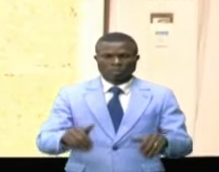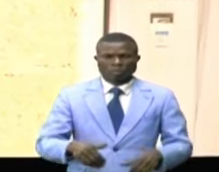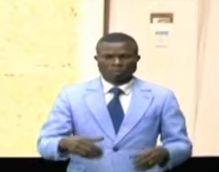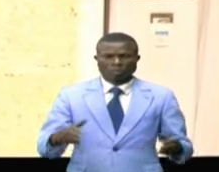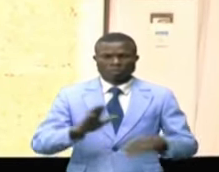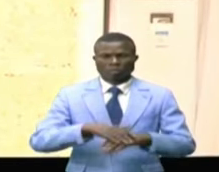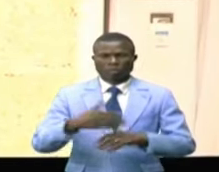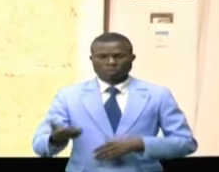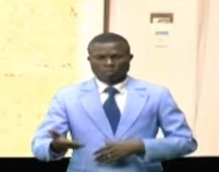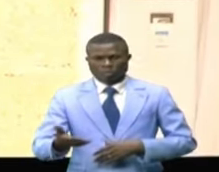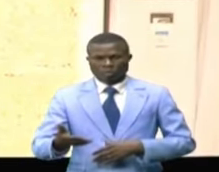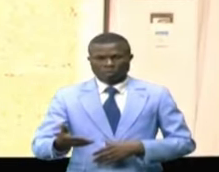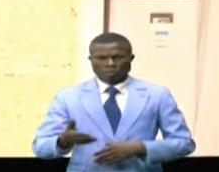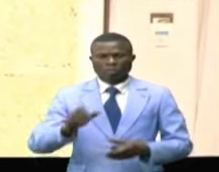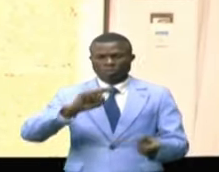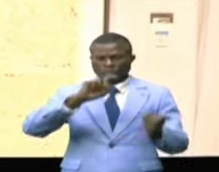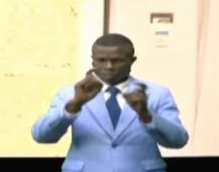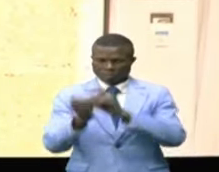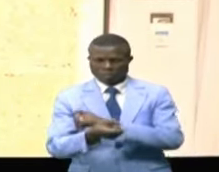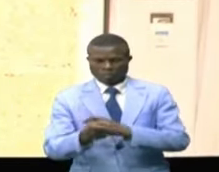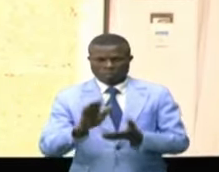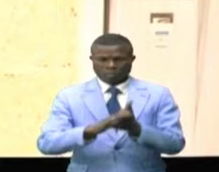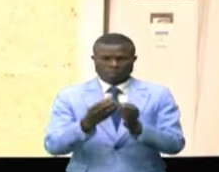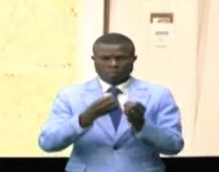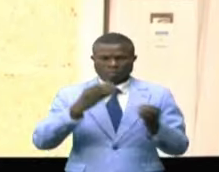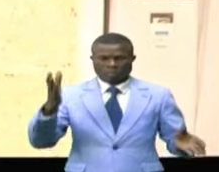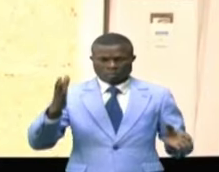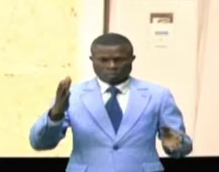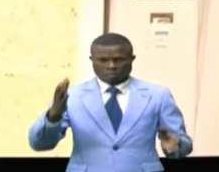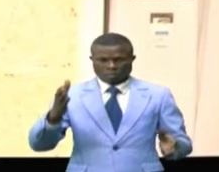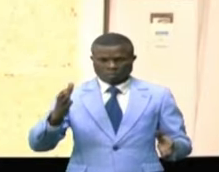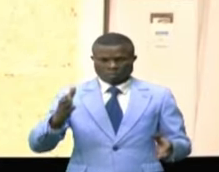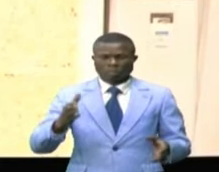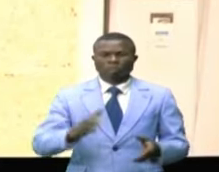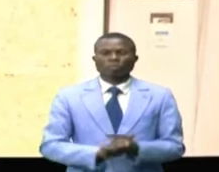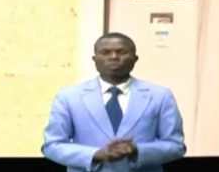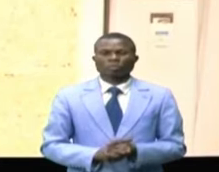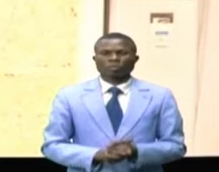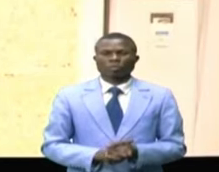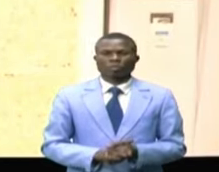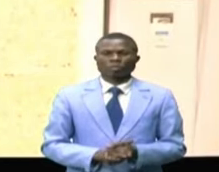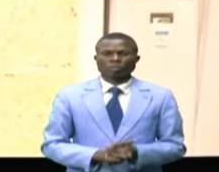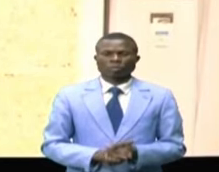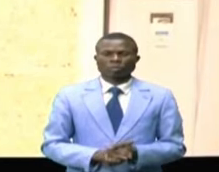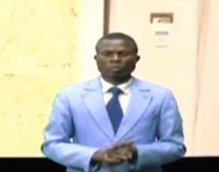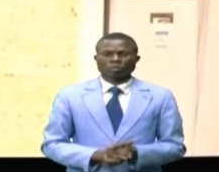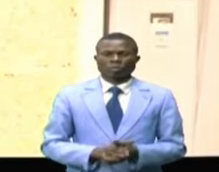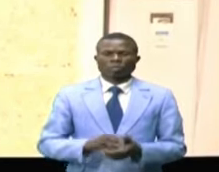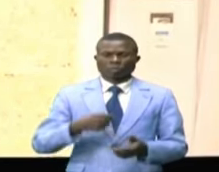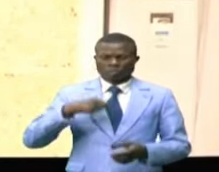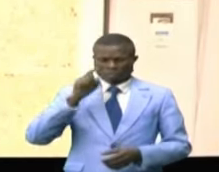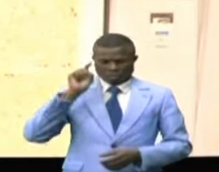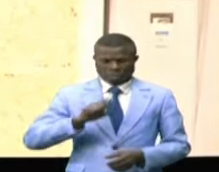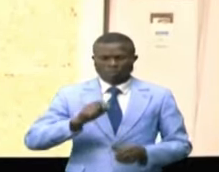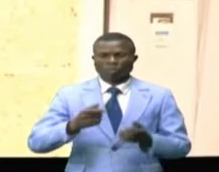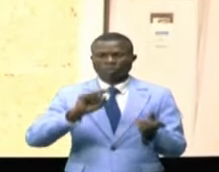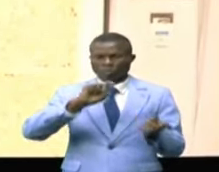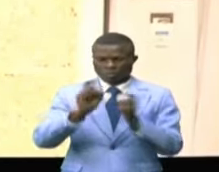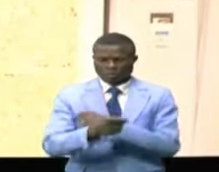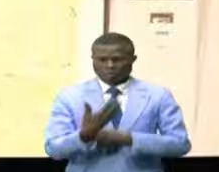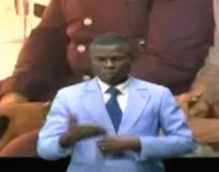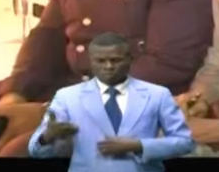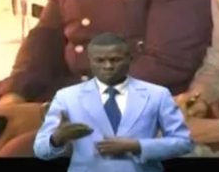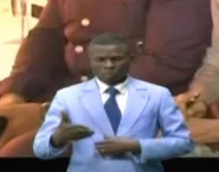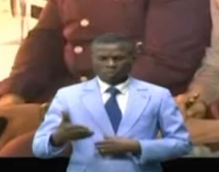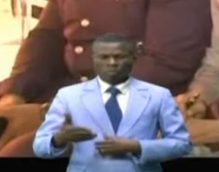afin de les transformer en richesse. On ne mange pas les potentiels. On doit transformer les potentiels en